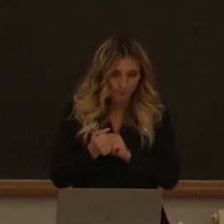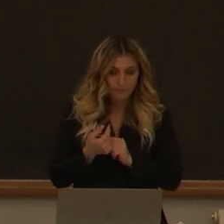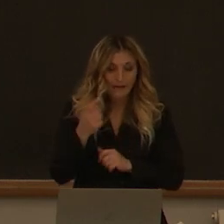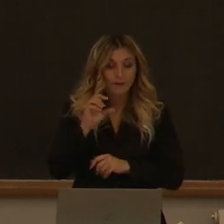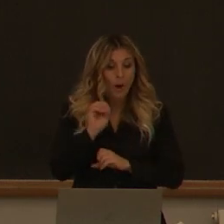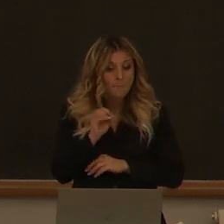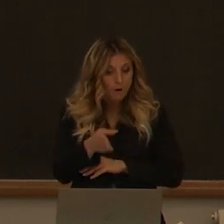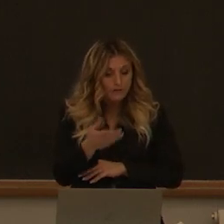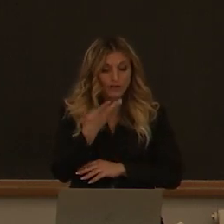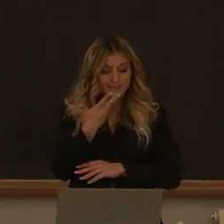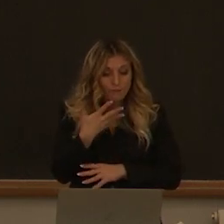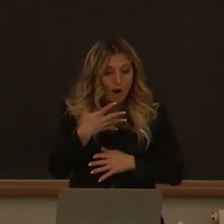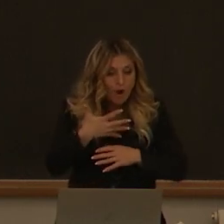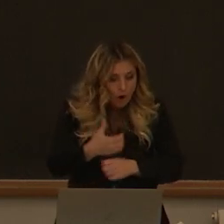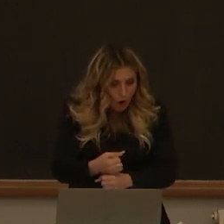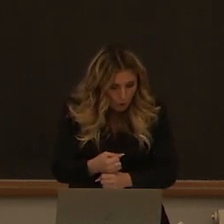conclusioni